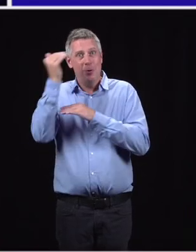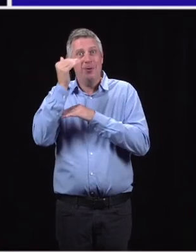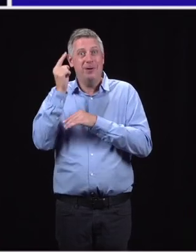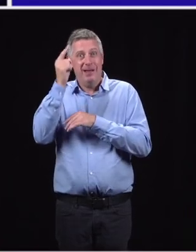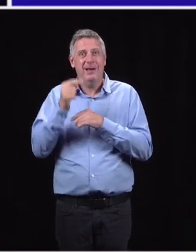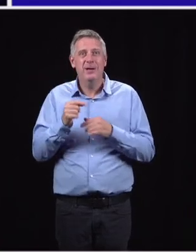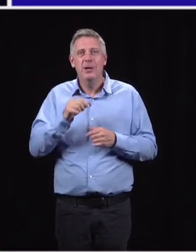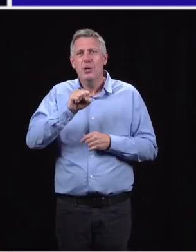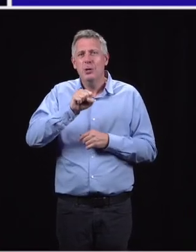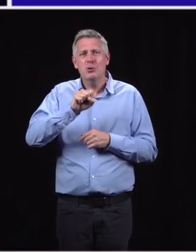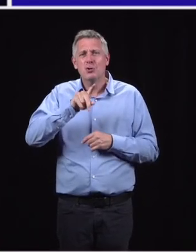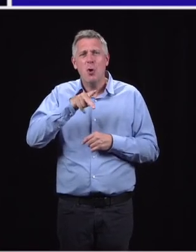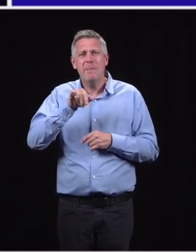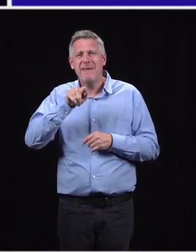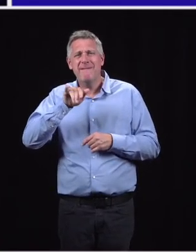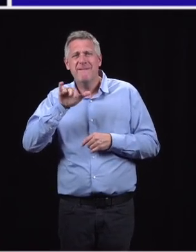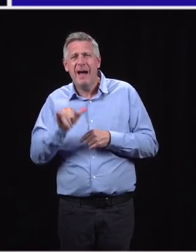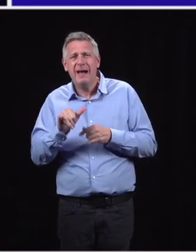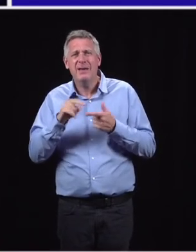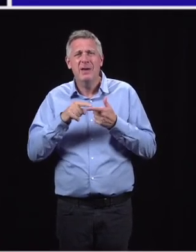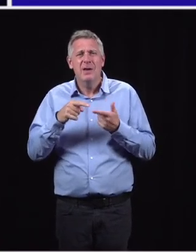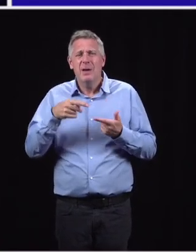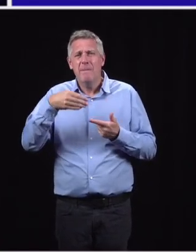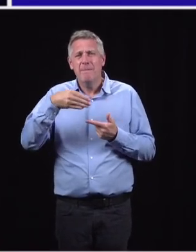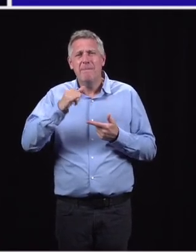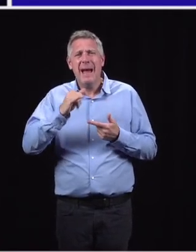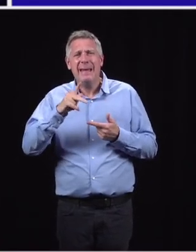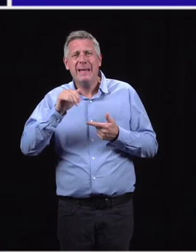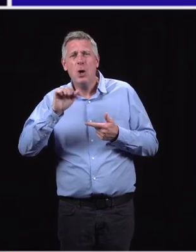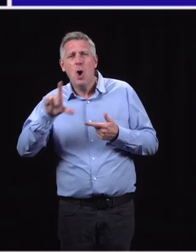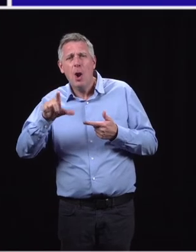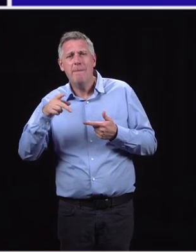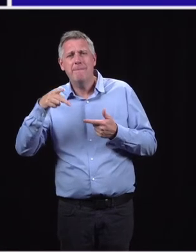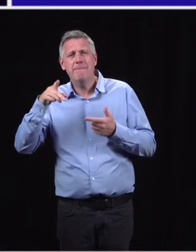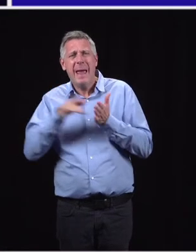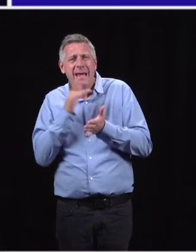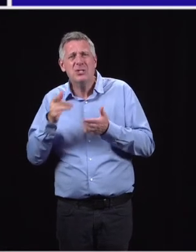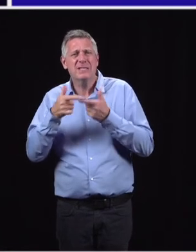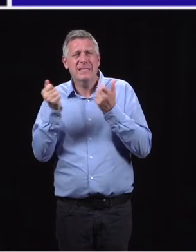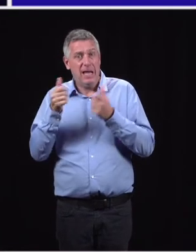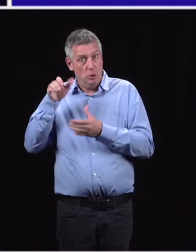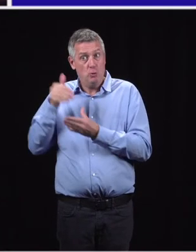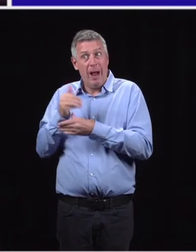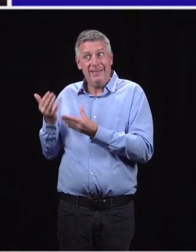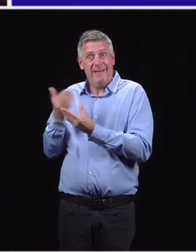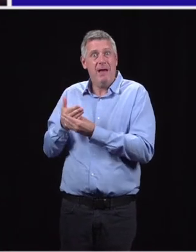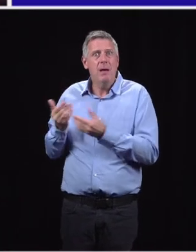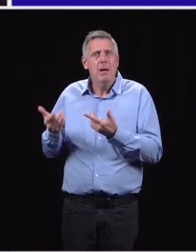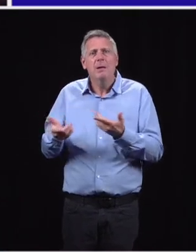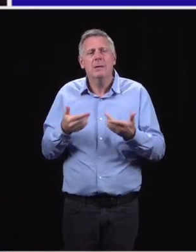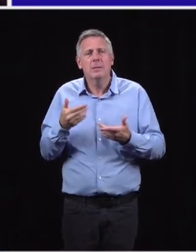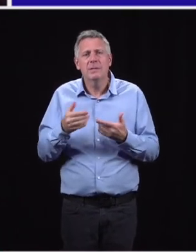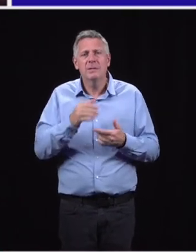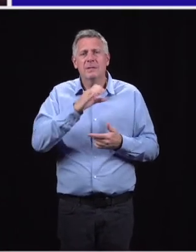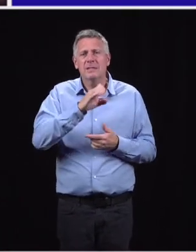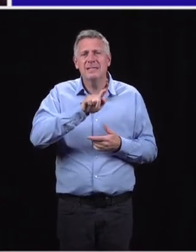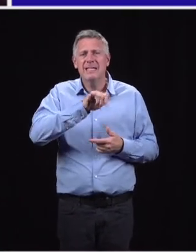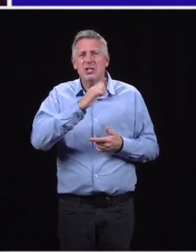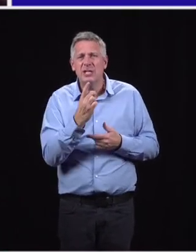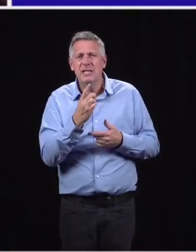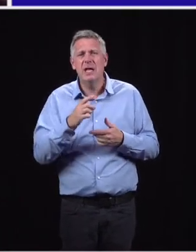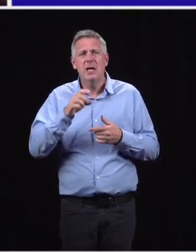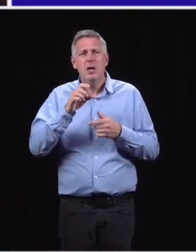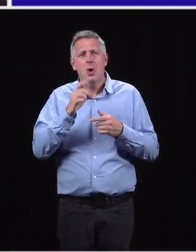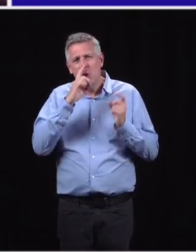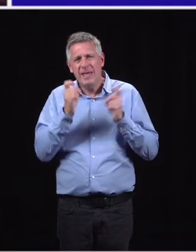Shopify LinkedIn Michael Page qui intervenu ce soir donc voilà on a plein et je vais compléter avec CJ de EDF la